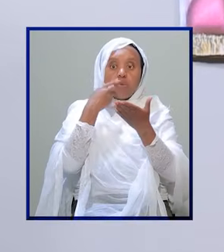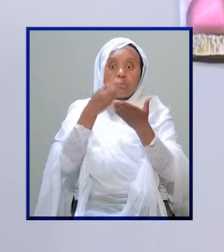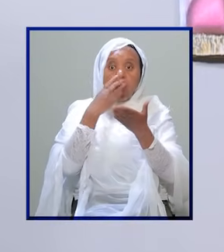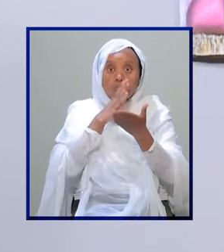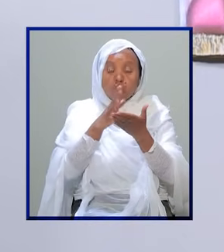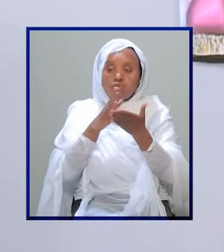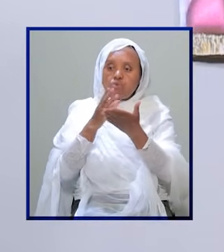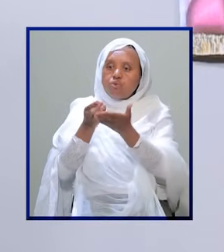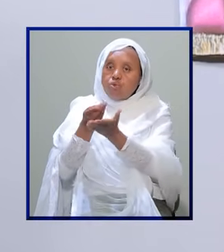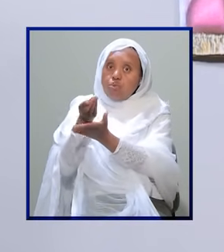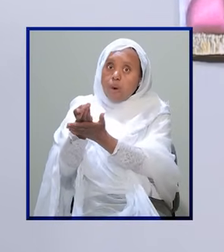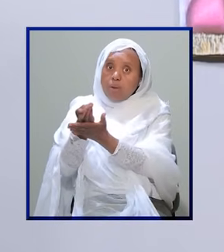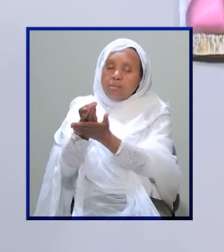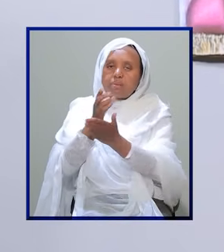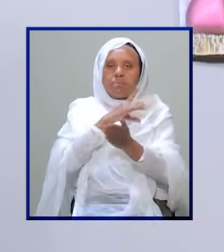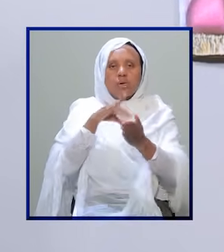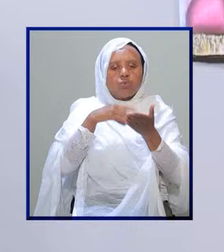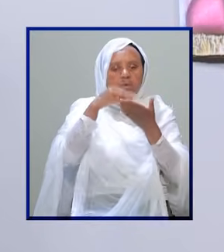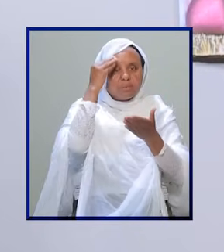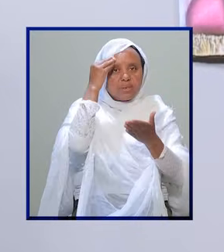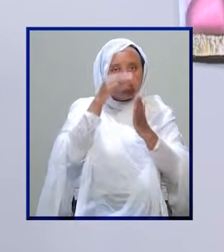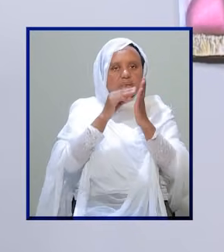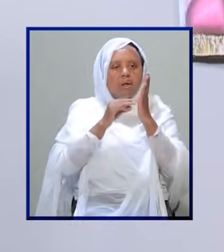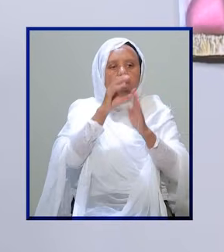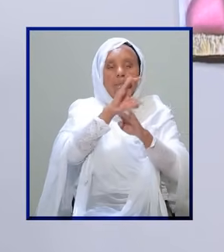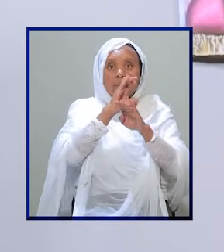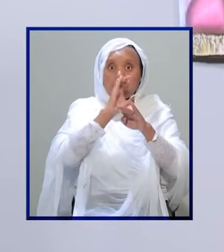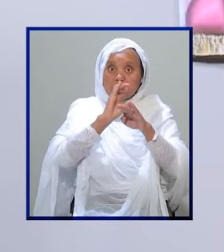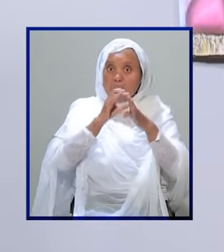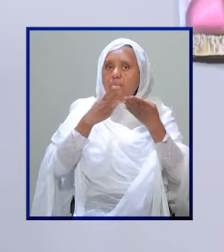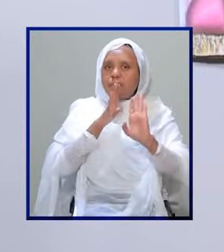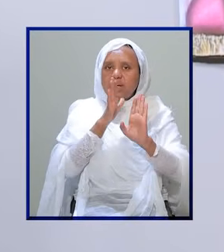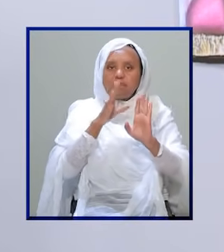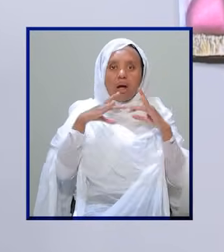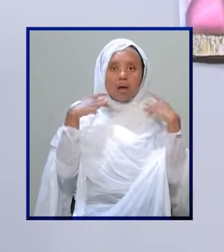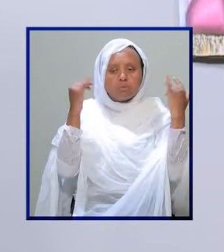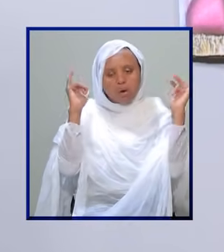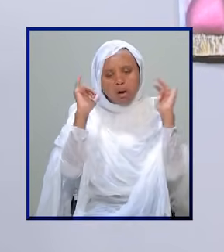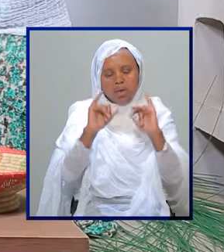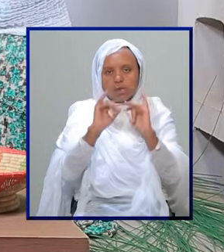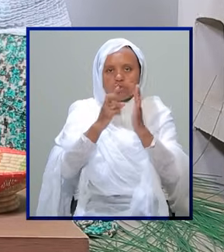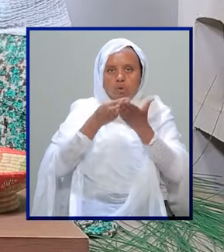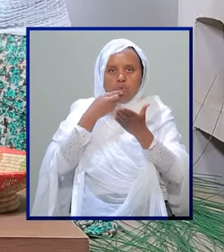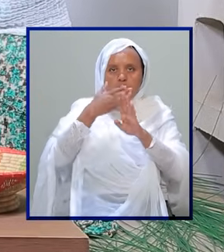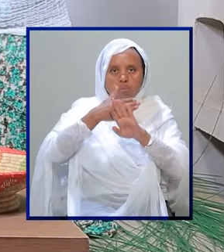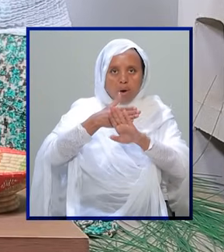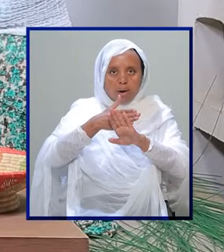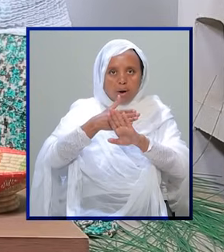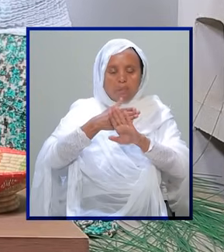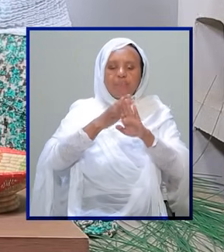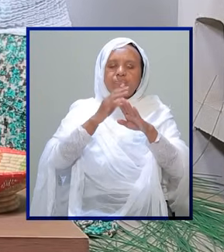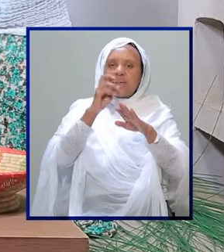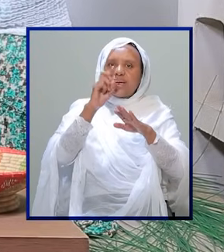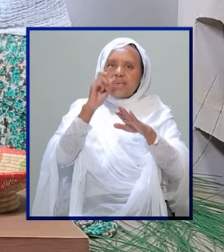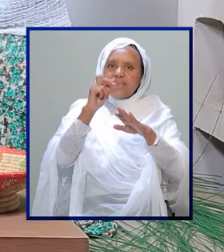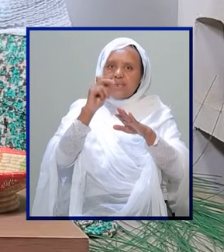ሳይቆርቡ ማቁረብ በክርስቶስ ትምህርትም በስርዓተ ቤተክርስቲያንም ስለማይፈቀድ ካህናቱ ያን ራሳቸው ከቆረቡ በኋላ ቅድስት